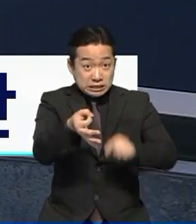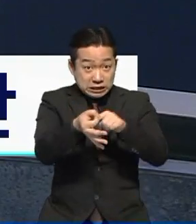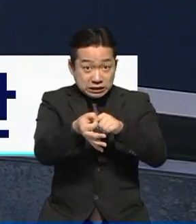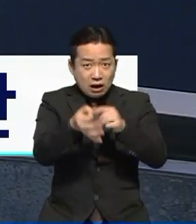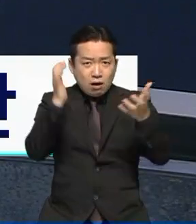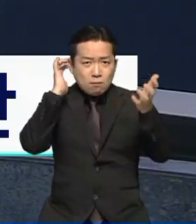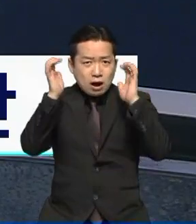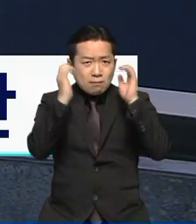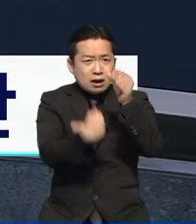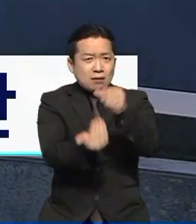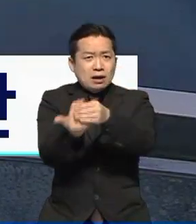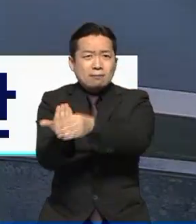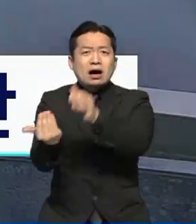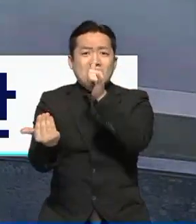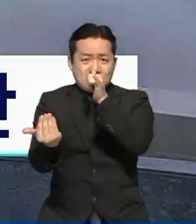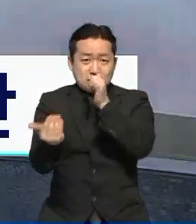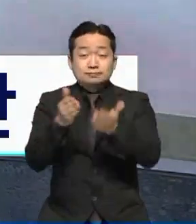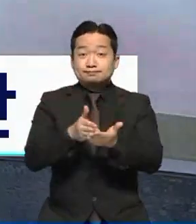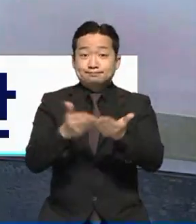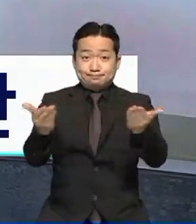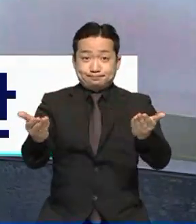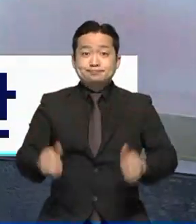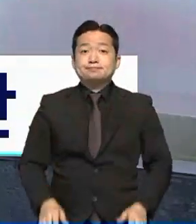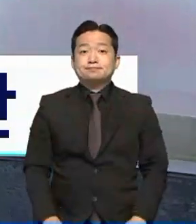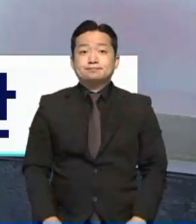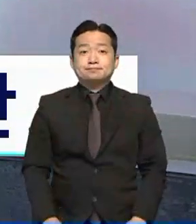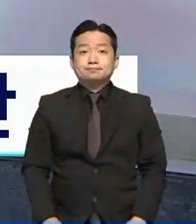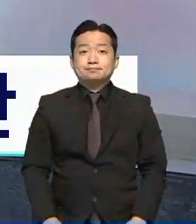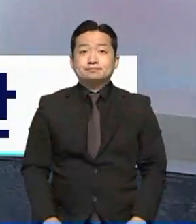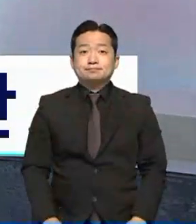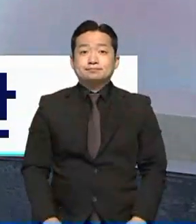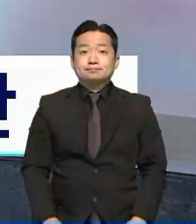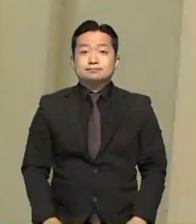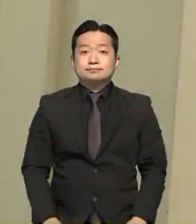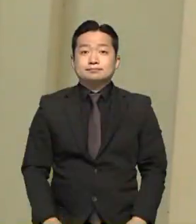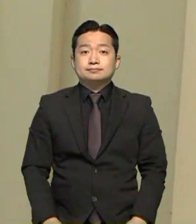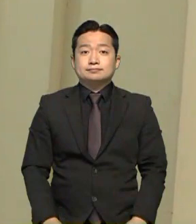혼선이 빚어지기도 했습니다. 이 내용은 정다은 기자가 취재했습니다.